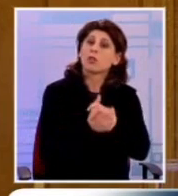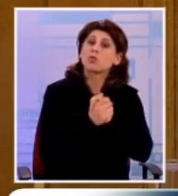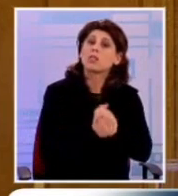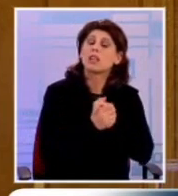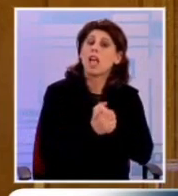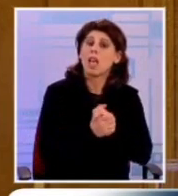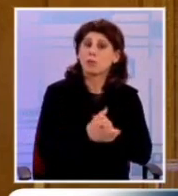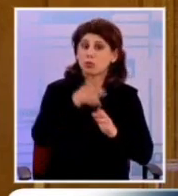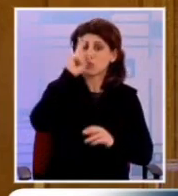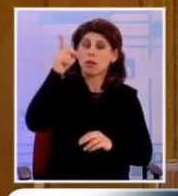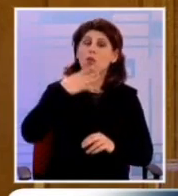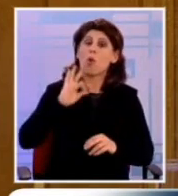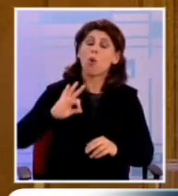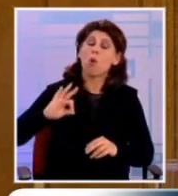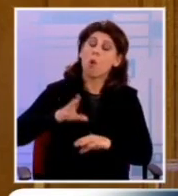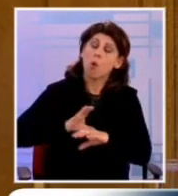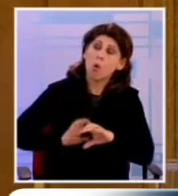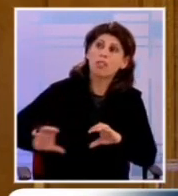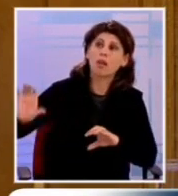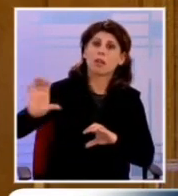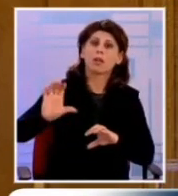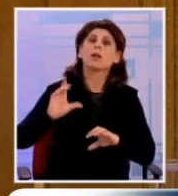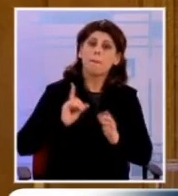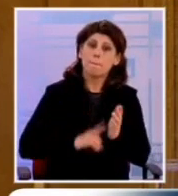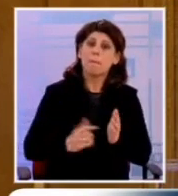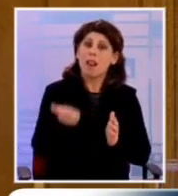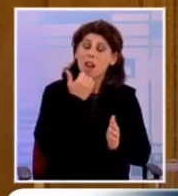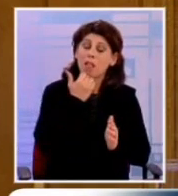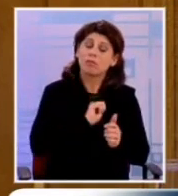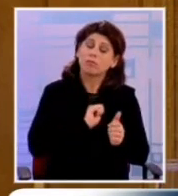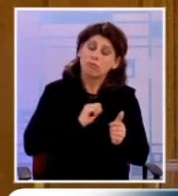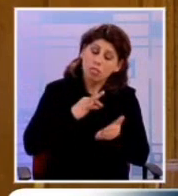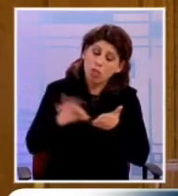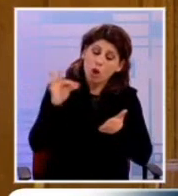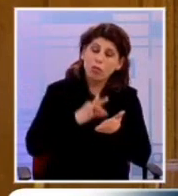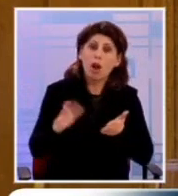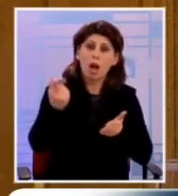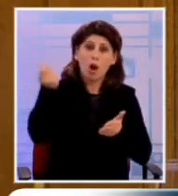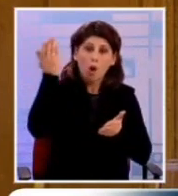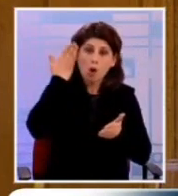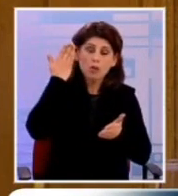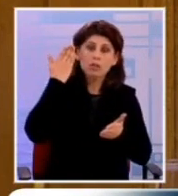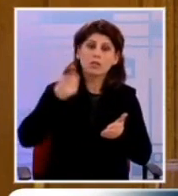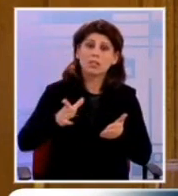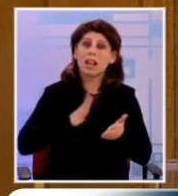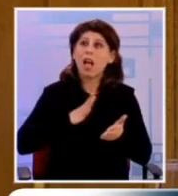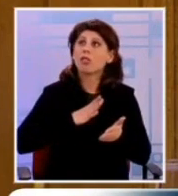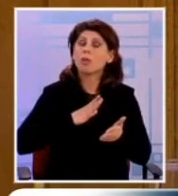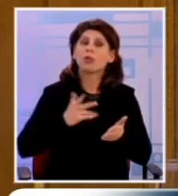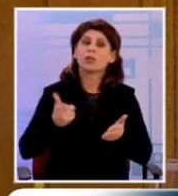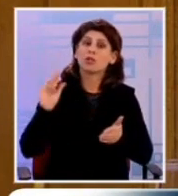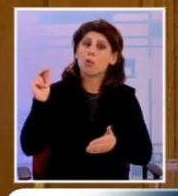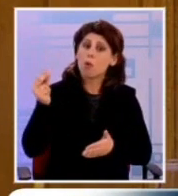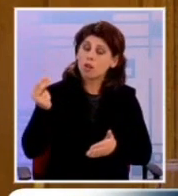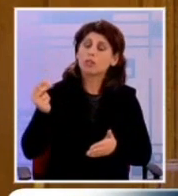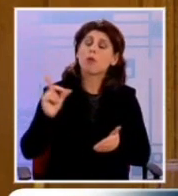συγχαίρουμε, γιατί κάθε λαός έχει δικαίωμα να επανορθώνει τα λάθη του ακόμα και αν κοστίζουν στην ίδια την ανθρωπότητα και τον